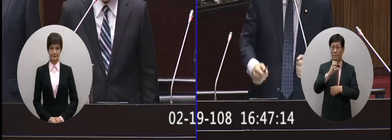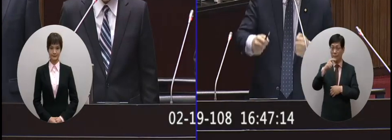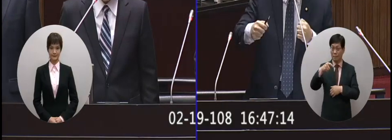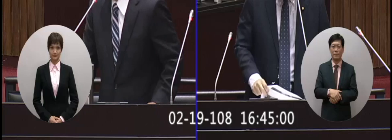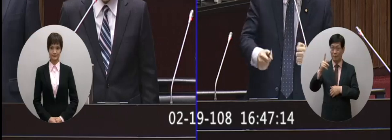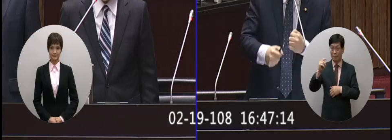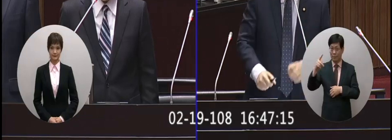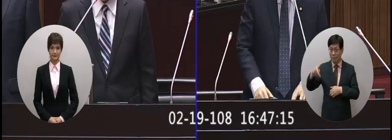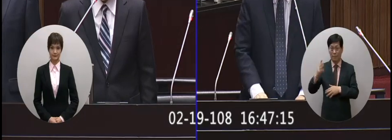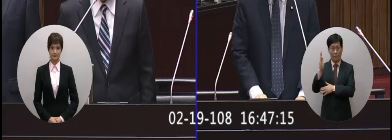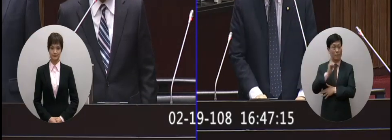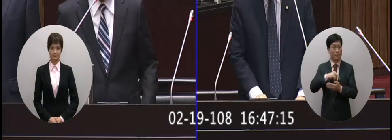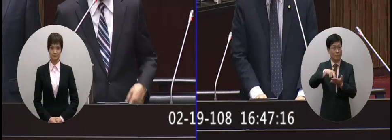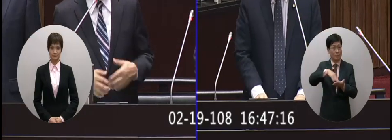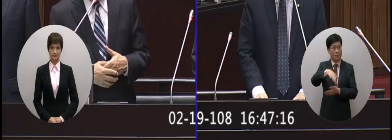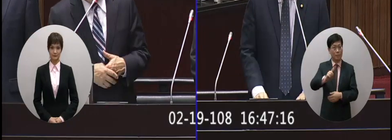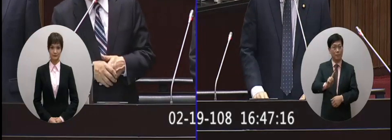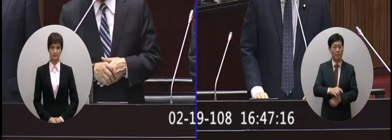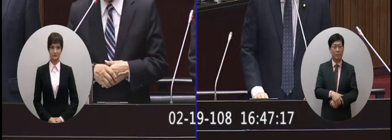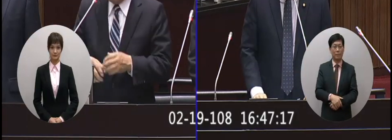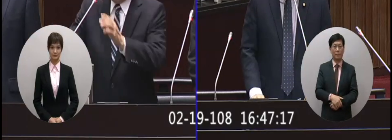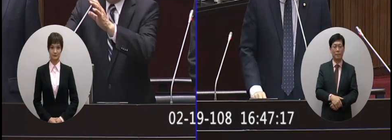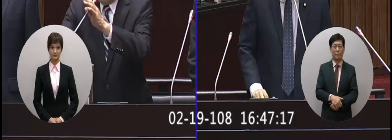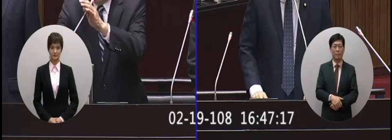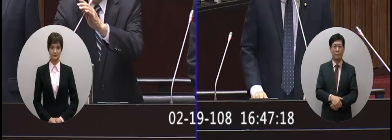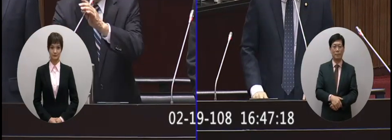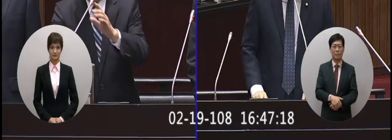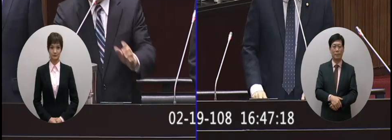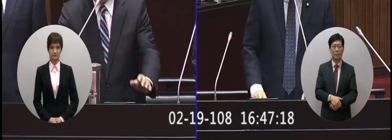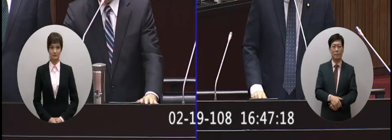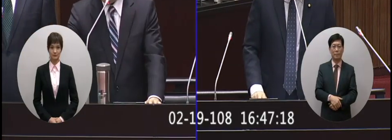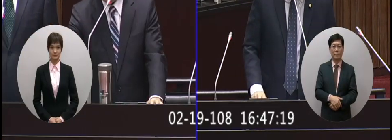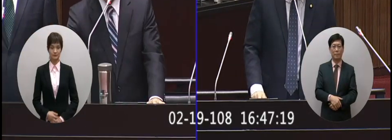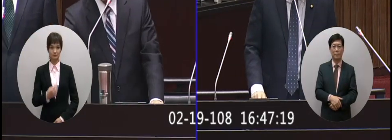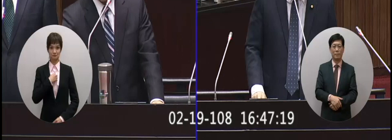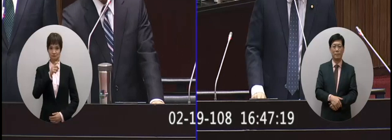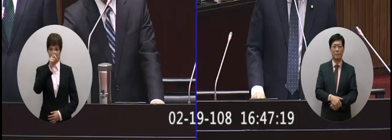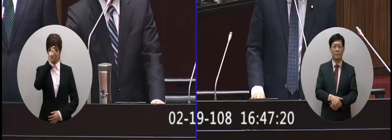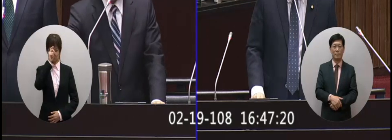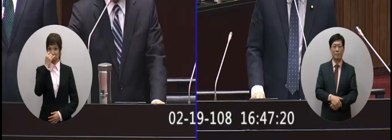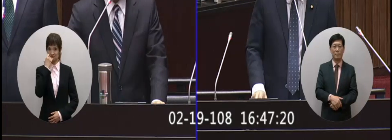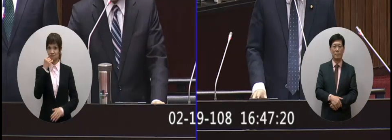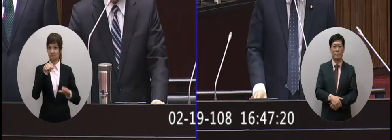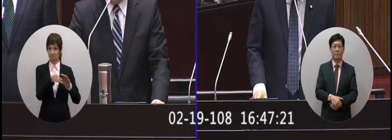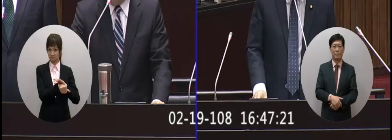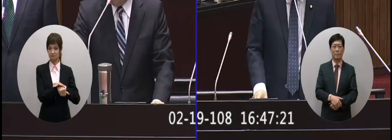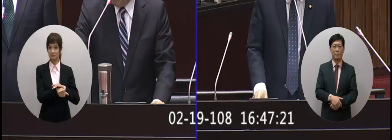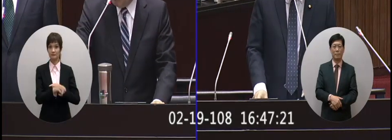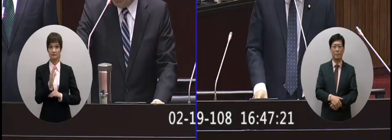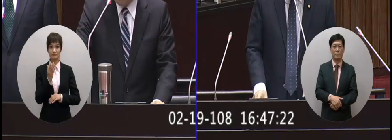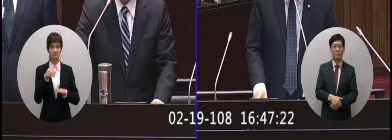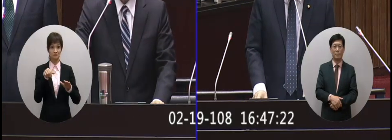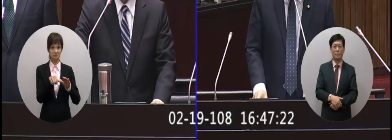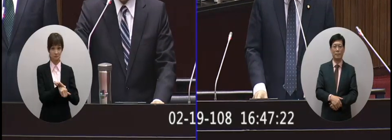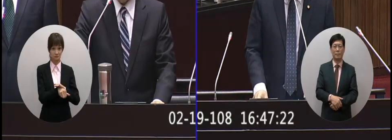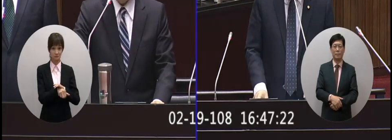CPTPP 起码进会入丢对不对？ 这咱足希望讲会当加入啊，但是这个加入唔